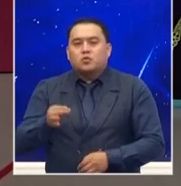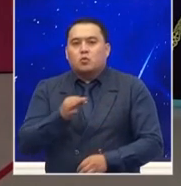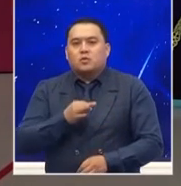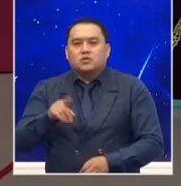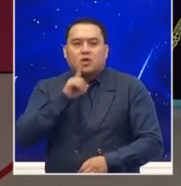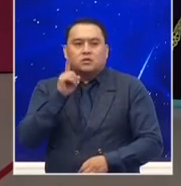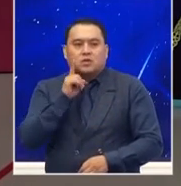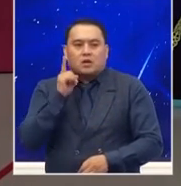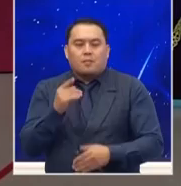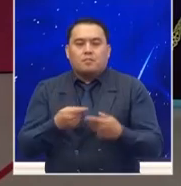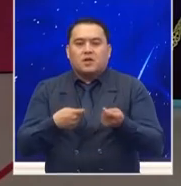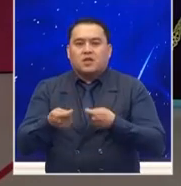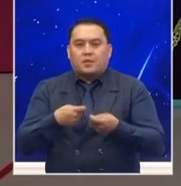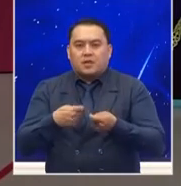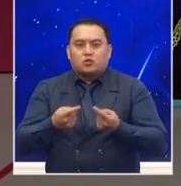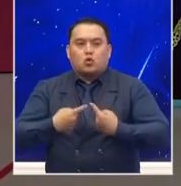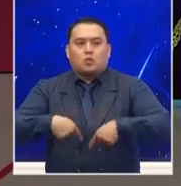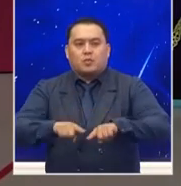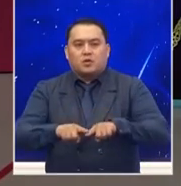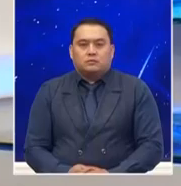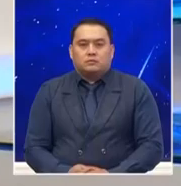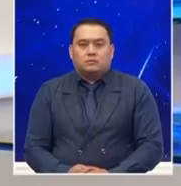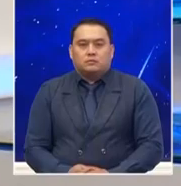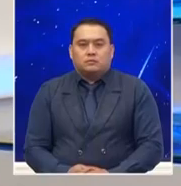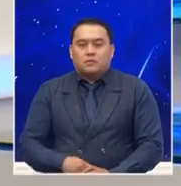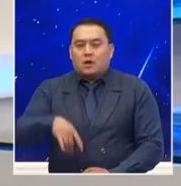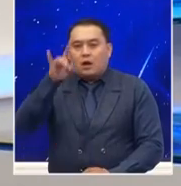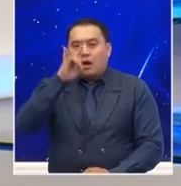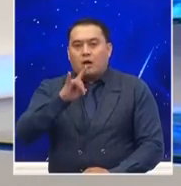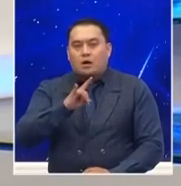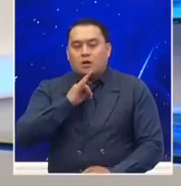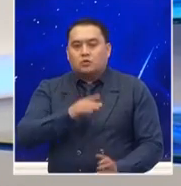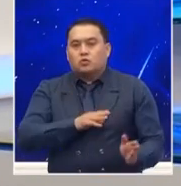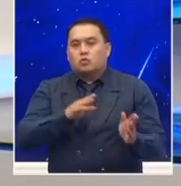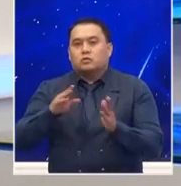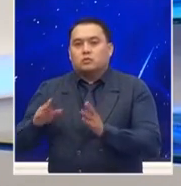жастар саясат мәселелері басқармасын ұйымдастырумен өткізілген болатын. Елімізде